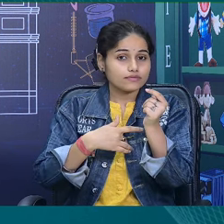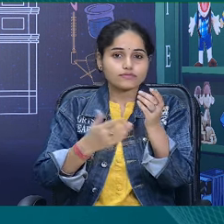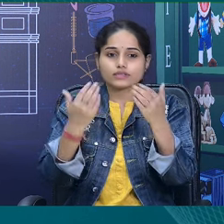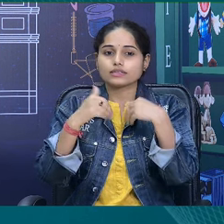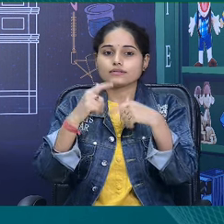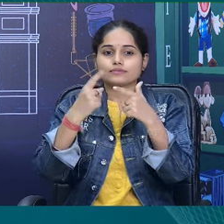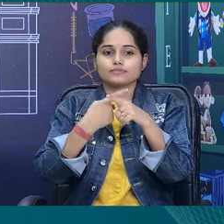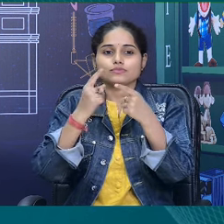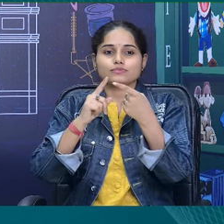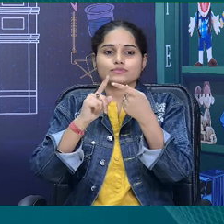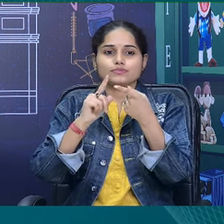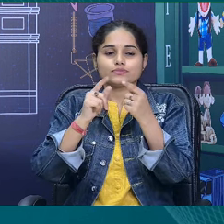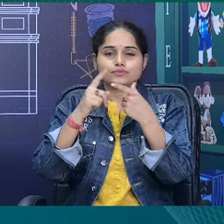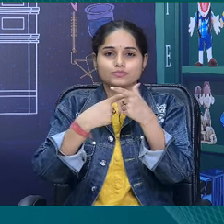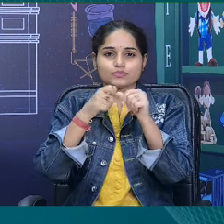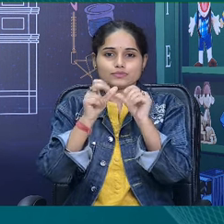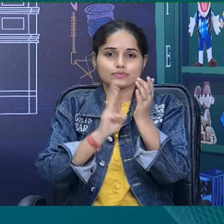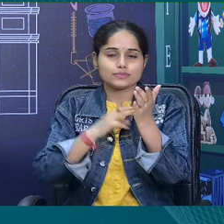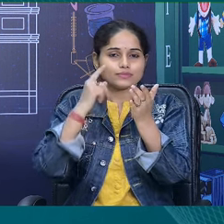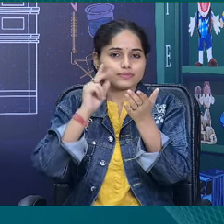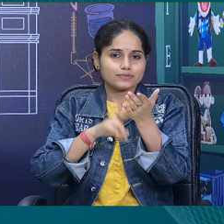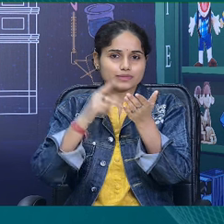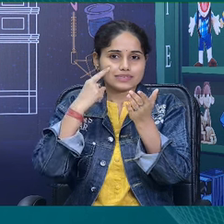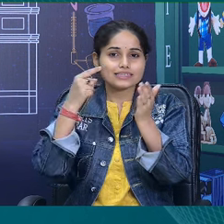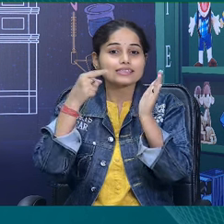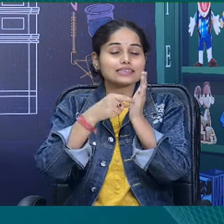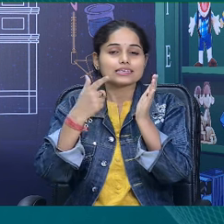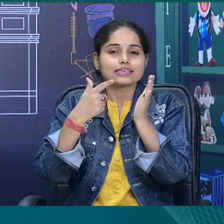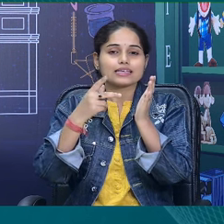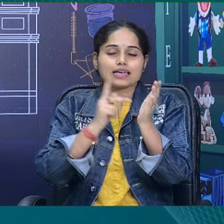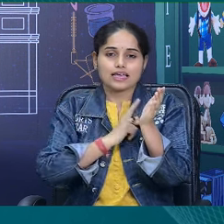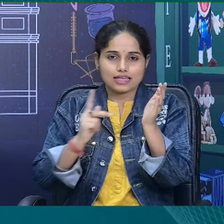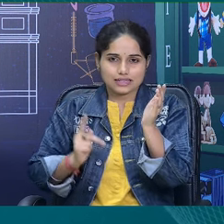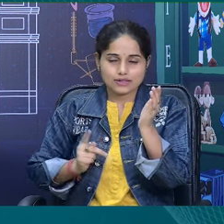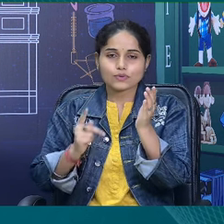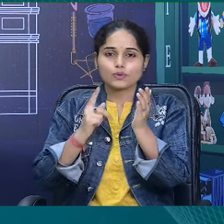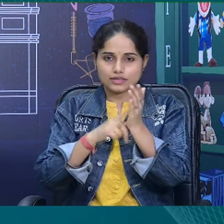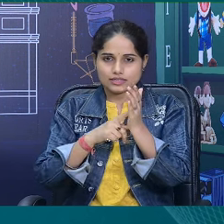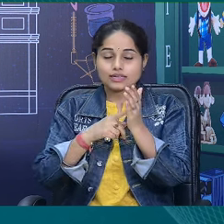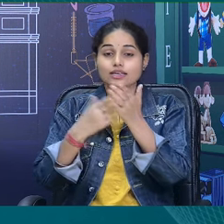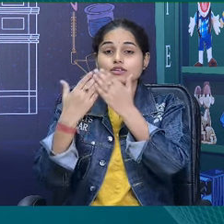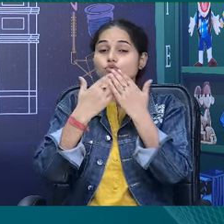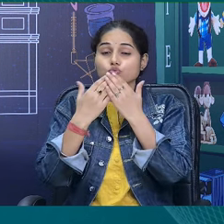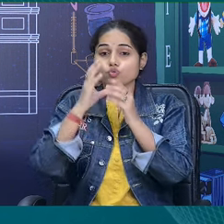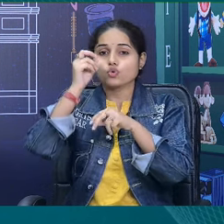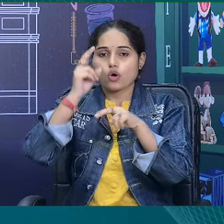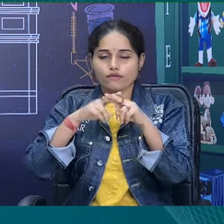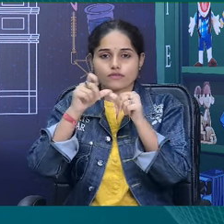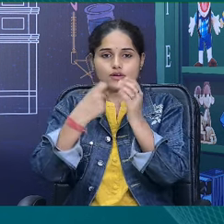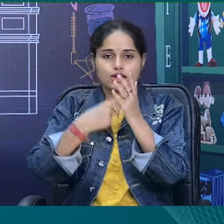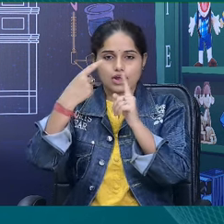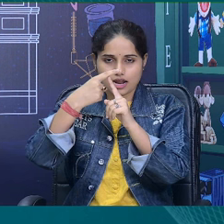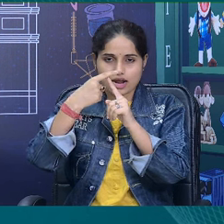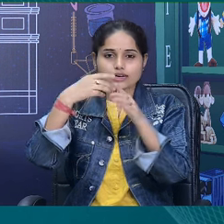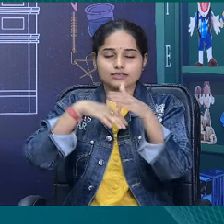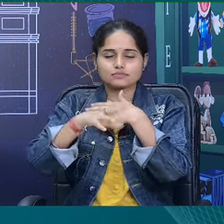सर हमारे हिंदुस्तान में जेमिनी रॉय का इन्होंने कलक स्कूल ऑफ आर्ट्स से काफी कुछ सीखा है और इनके